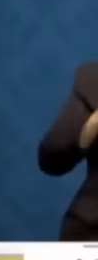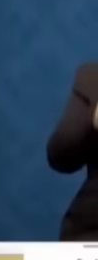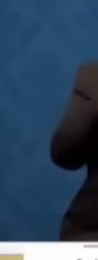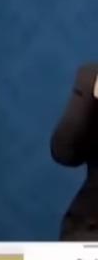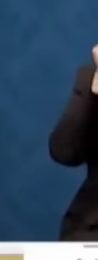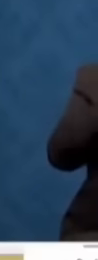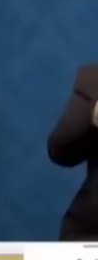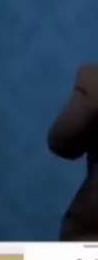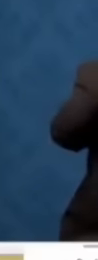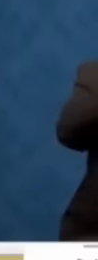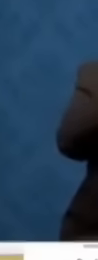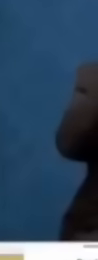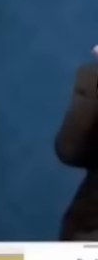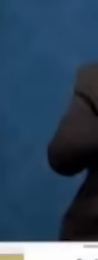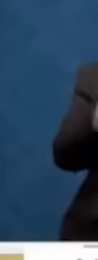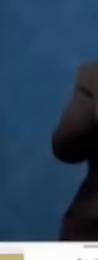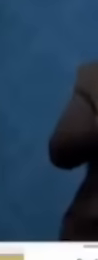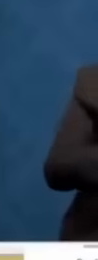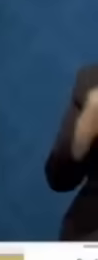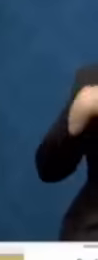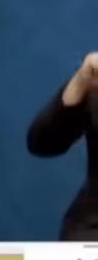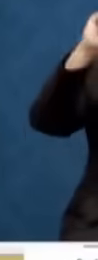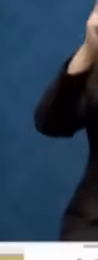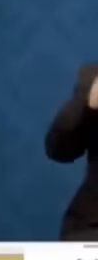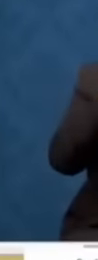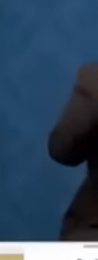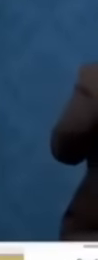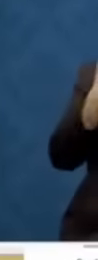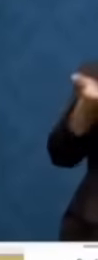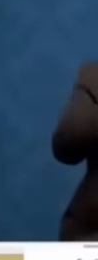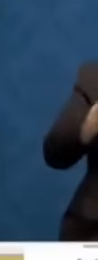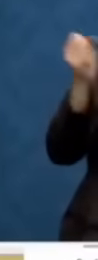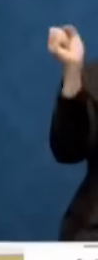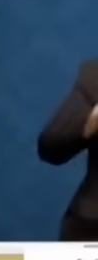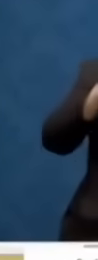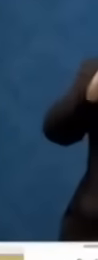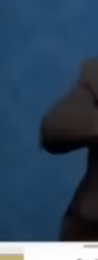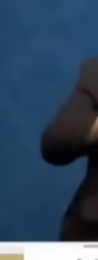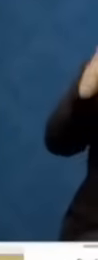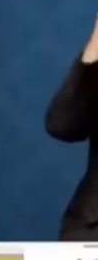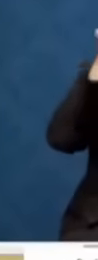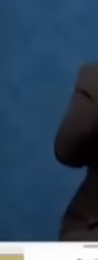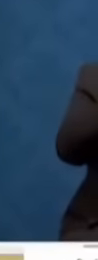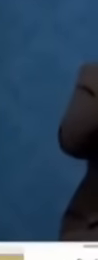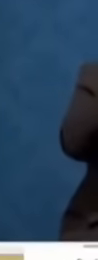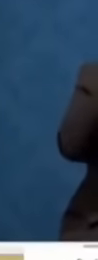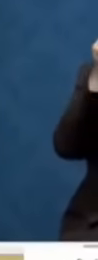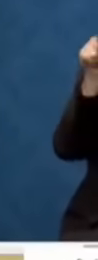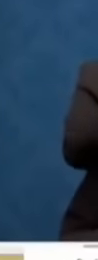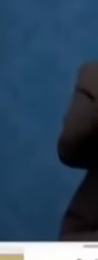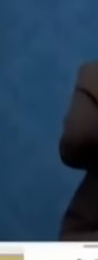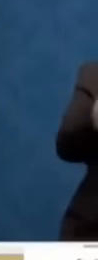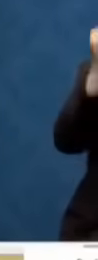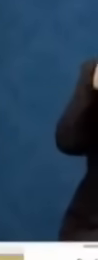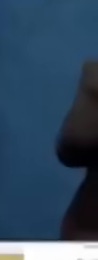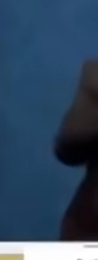ที่41ว่าเป็นญัตติที่ตกไปแล้วห้ามนำญัตติซึ่งมีหลักการเช่นเดียวกัน